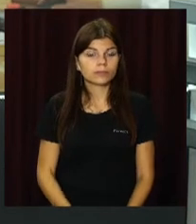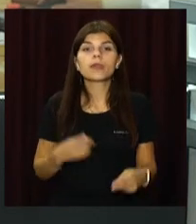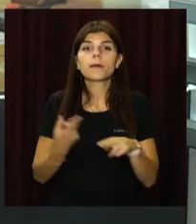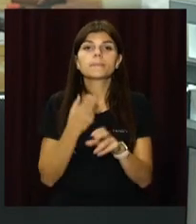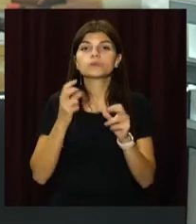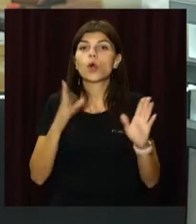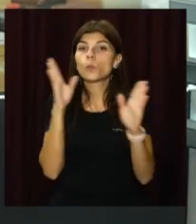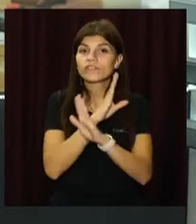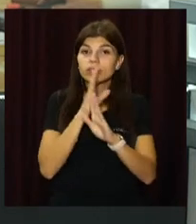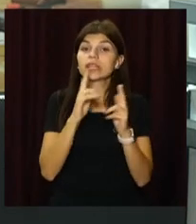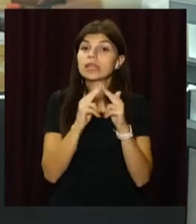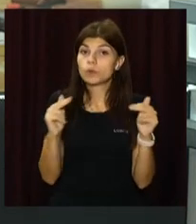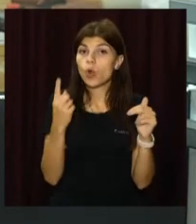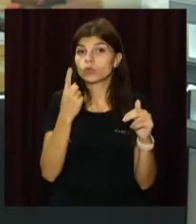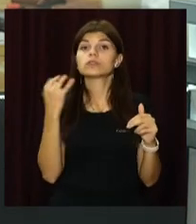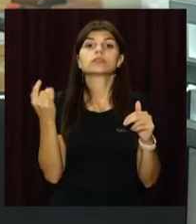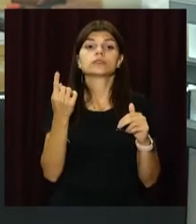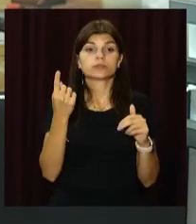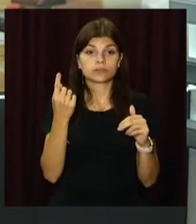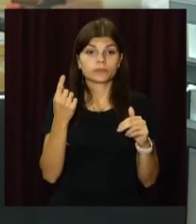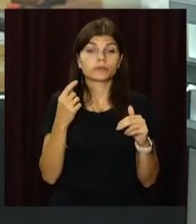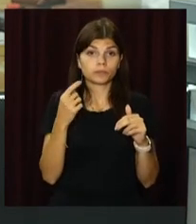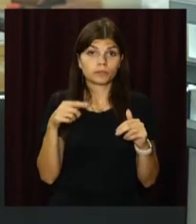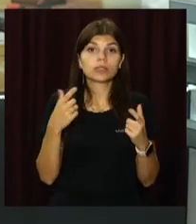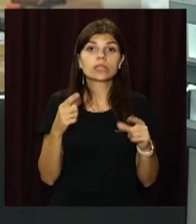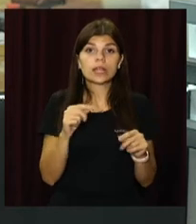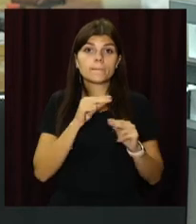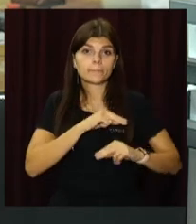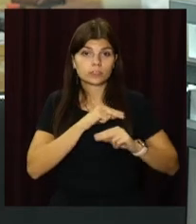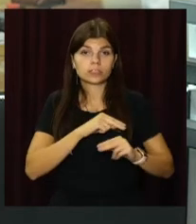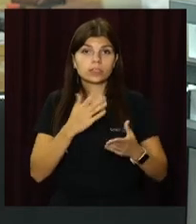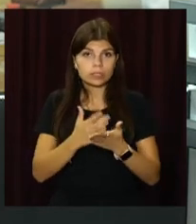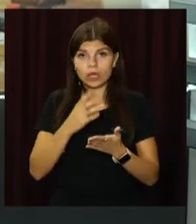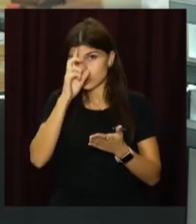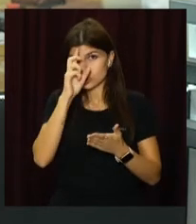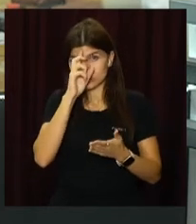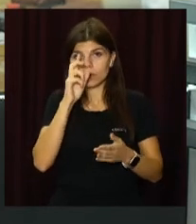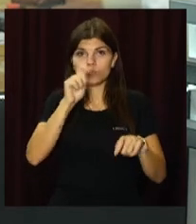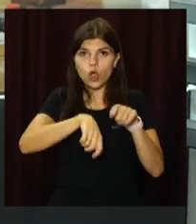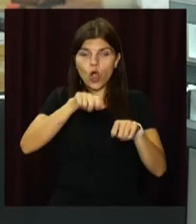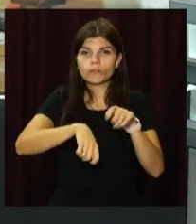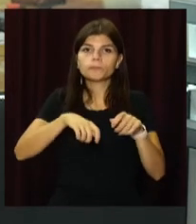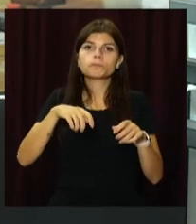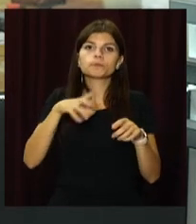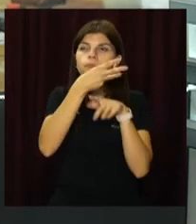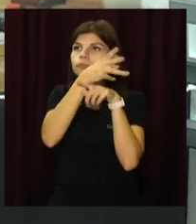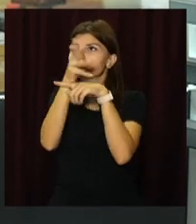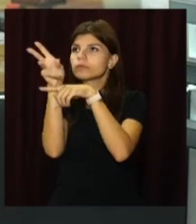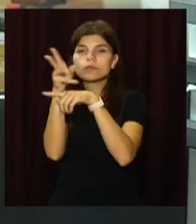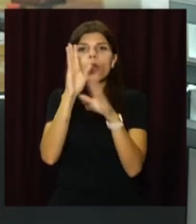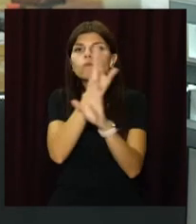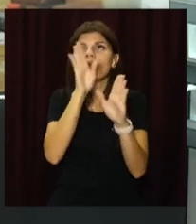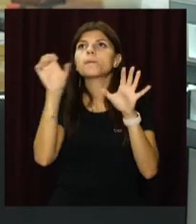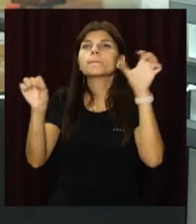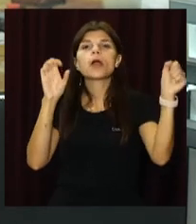Безпечне повітря. Дніпро – одна з небагатьох міст країни, де працюють станції державного моніторингу забруднення повітря. А